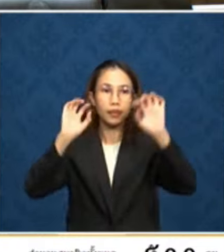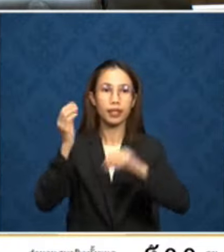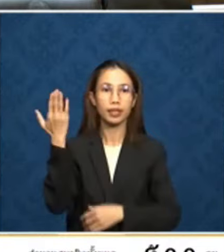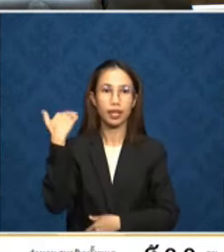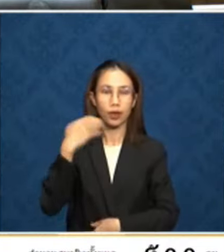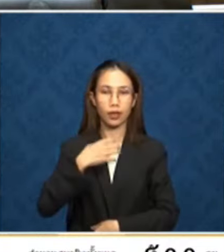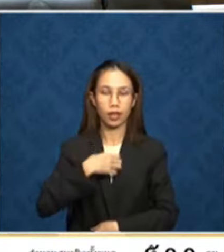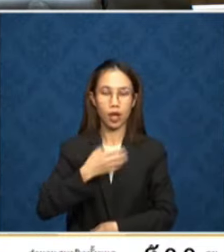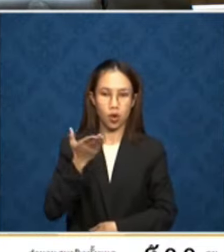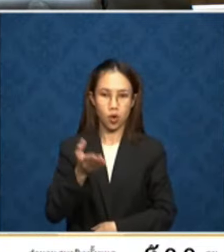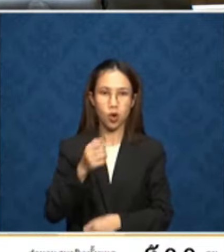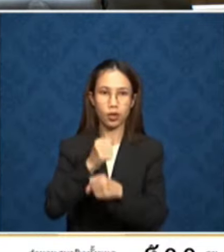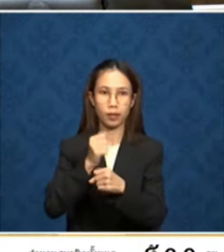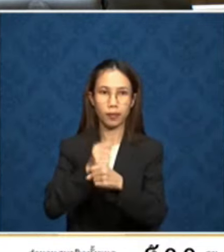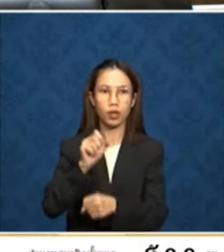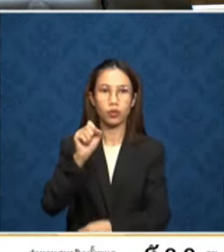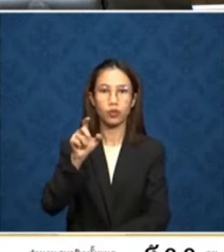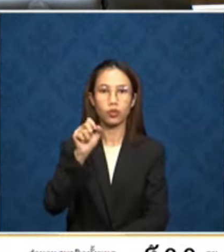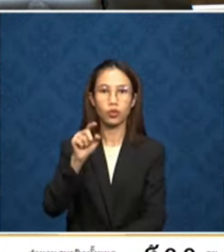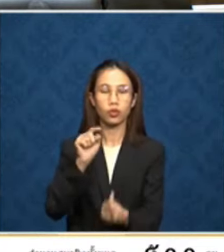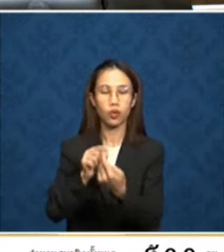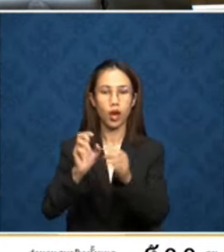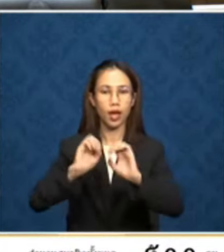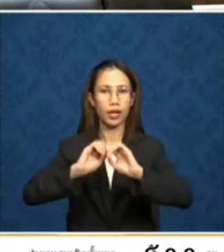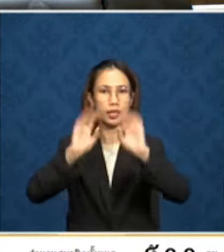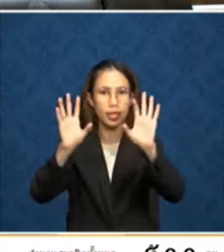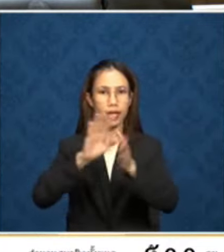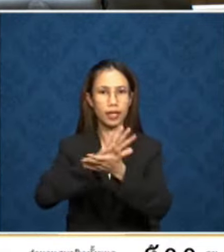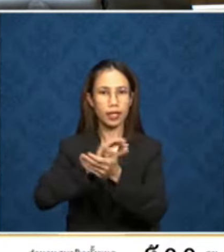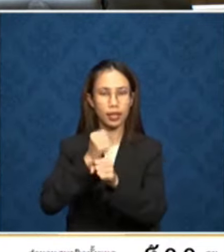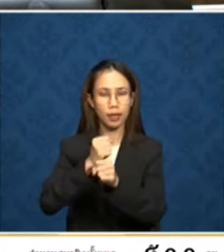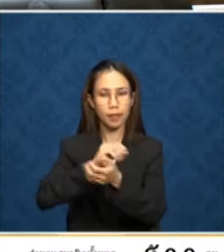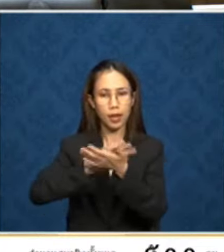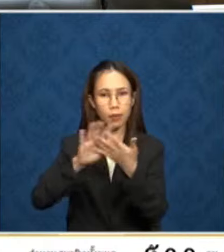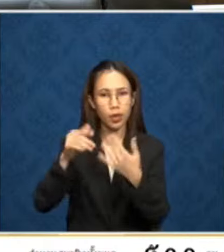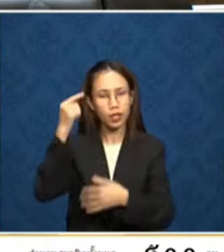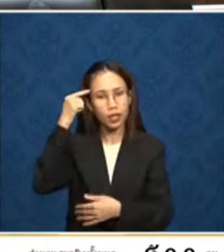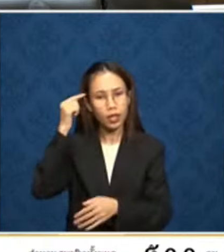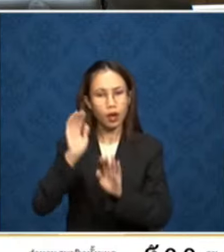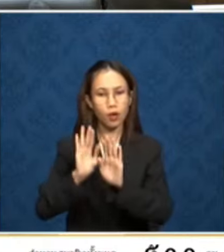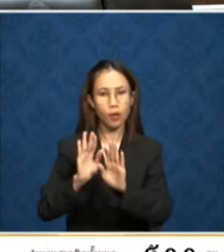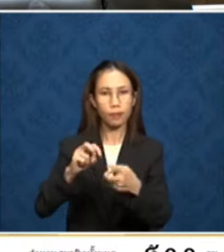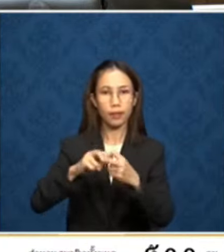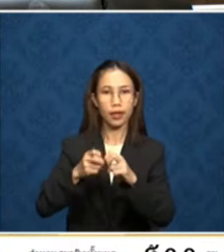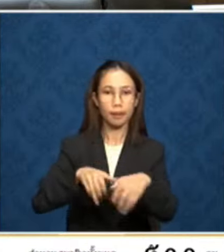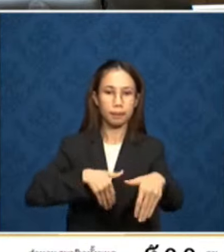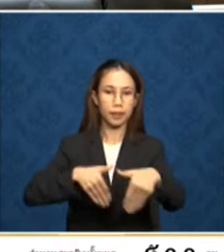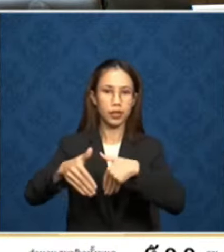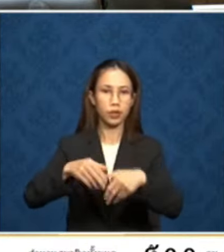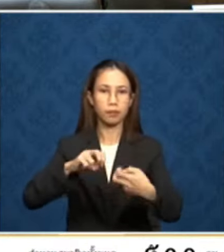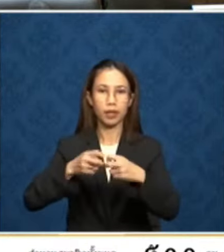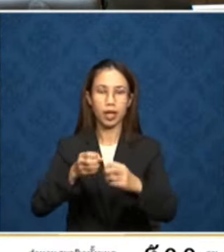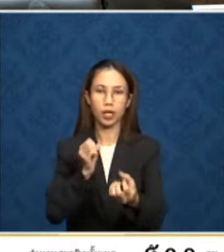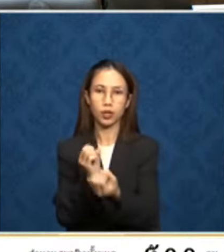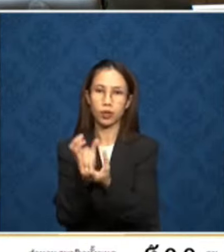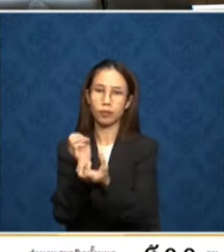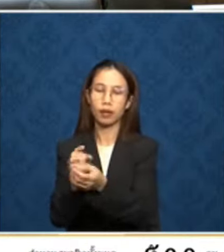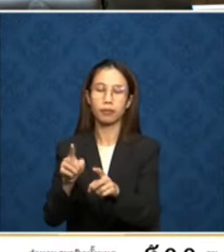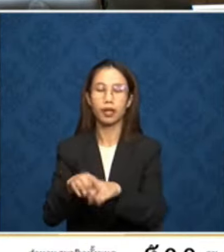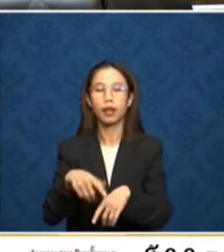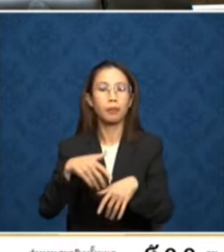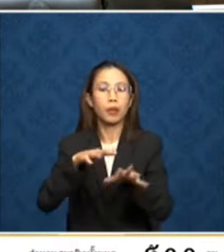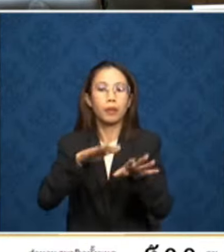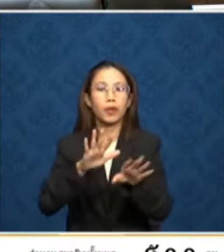ดำเนินดำเนินการสร้างความชัดเจนให้แล้วเสร็จอย่าปล่อยให้ปัญหาที่พี่น้องประชาชนประสบอยู่ต้องเป็นแบบเบลอๆค่ะ